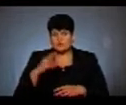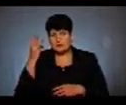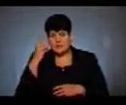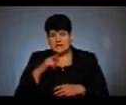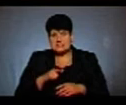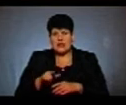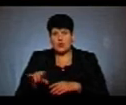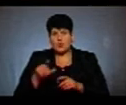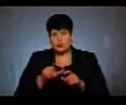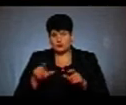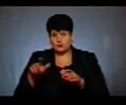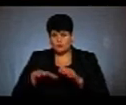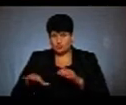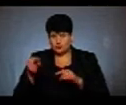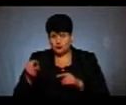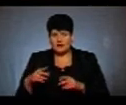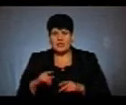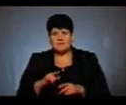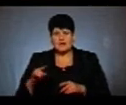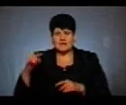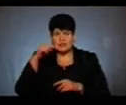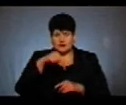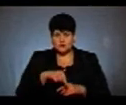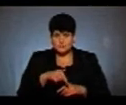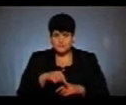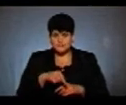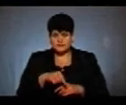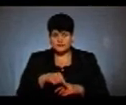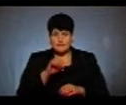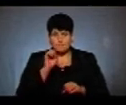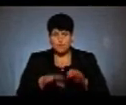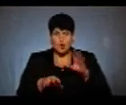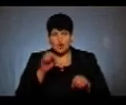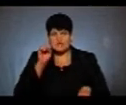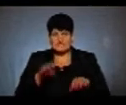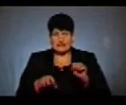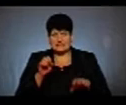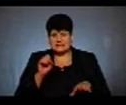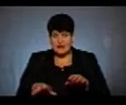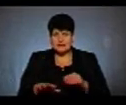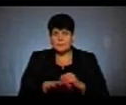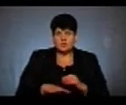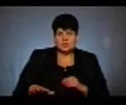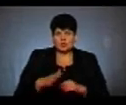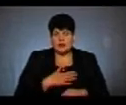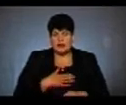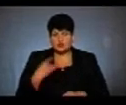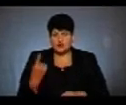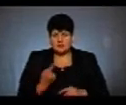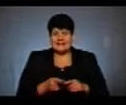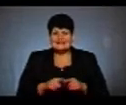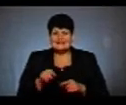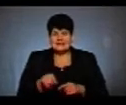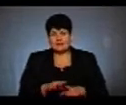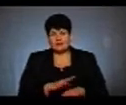Хмельницькому аеропорту і злітали звідси з аеродрому, значить, і розкидали приманки по території нашої області. Ця кампанія тривала